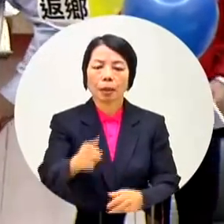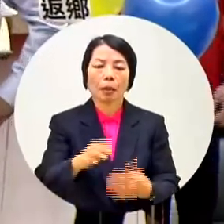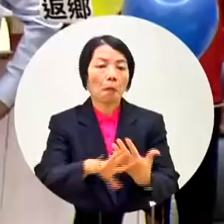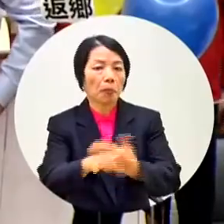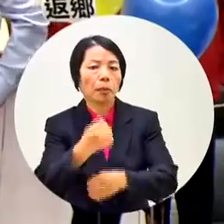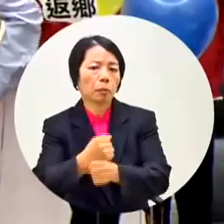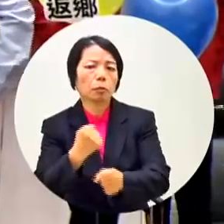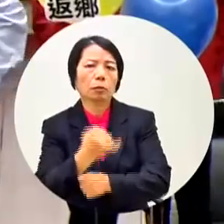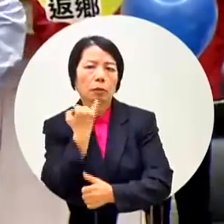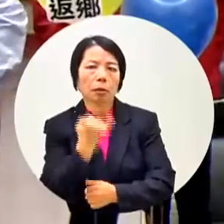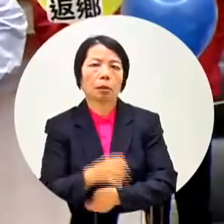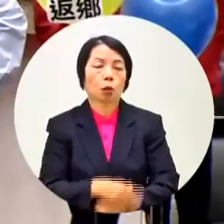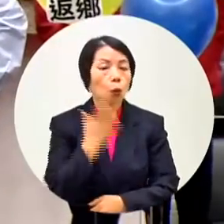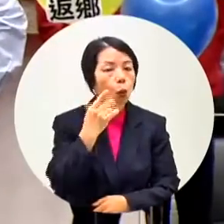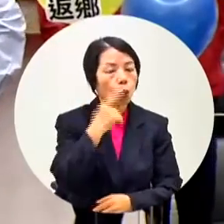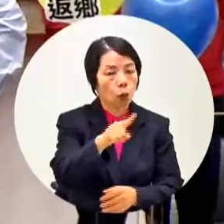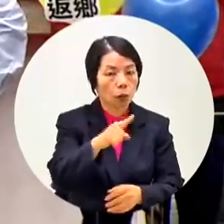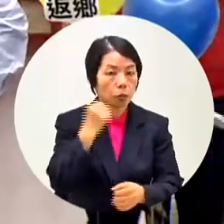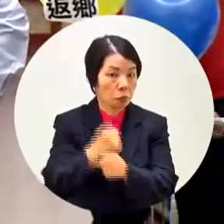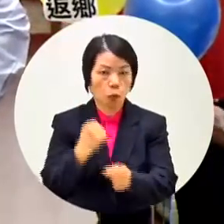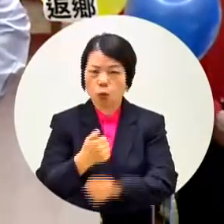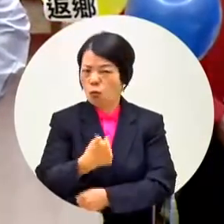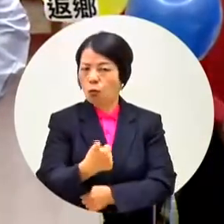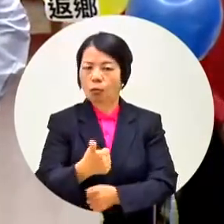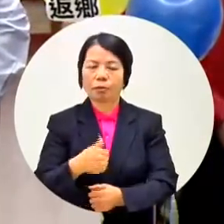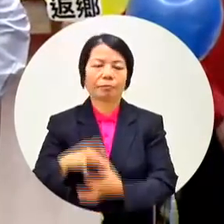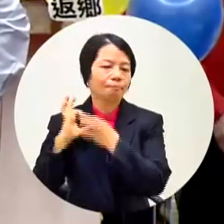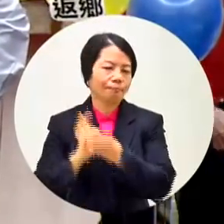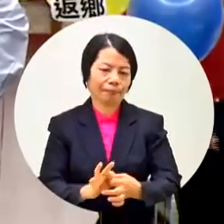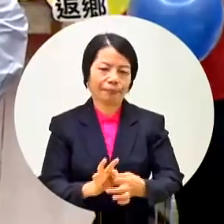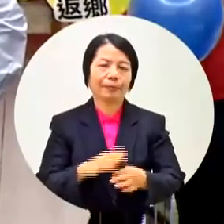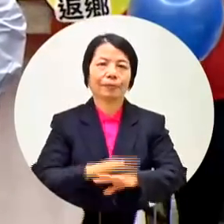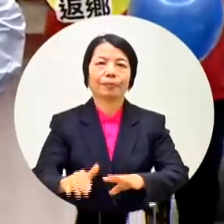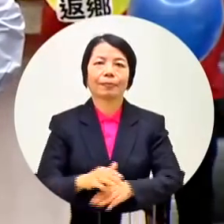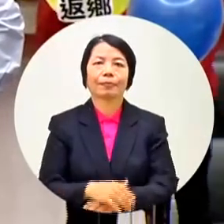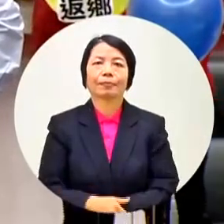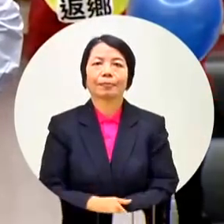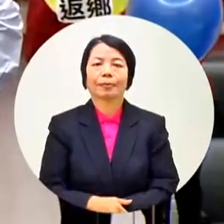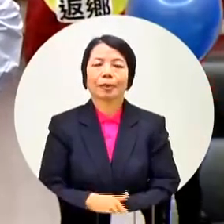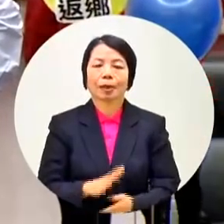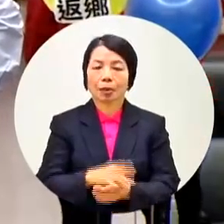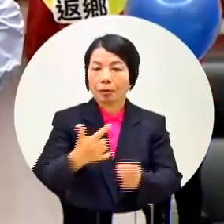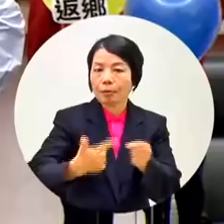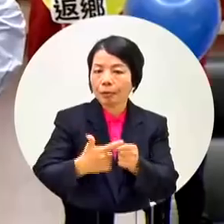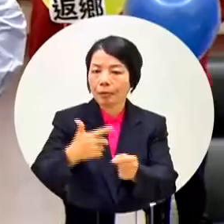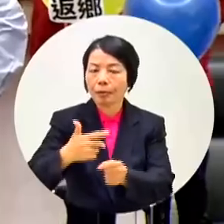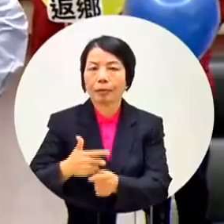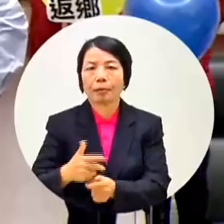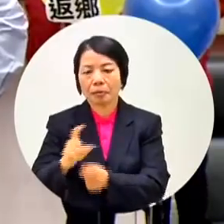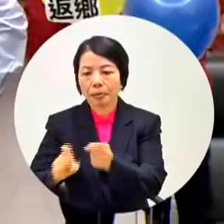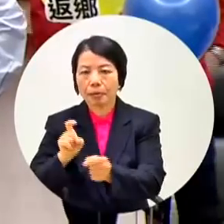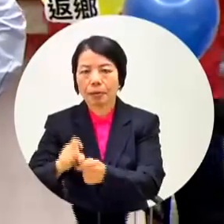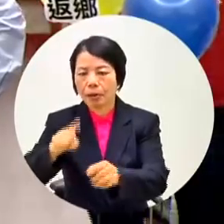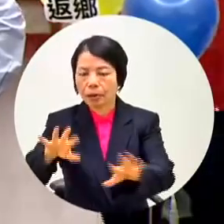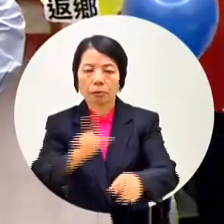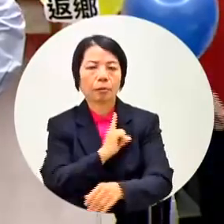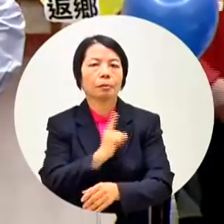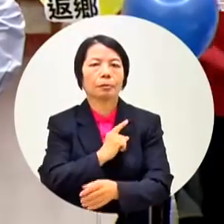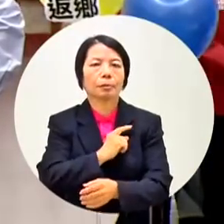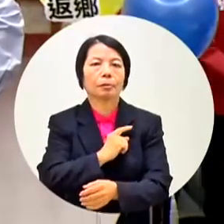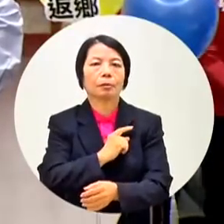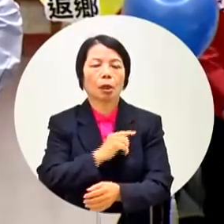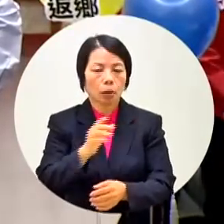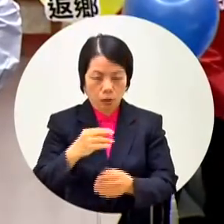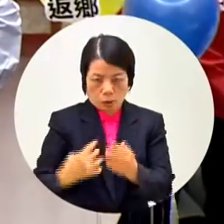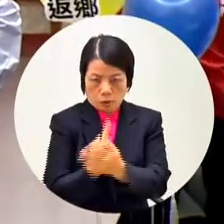啊，若无一定，阮高雄市唔接受，迄后壁6档、10档拢别人的，你拢共开开咧。你这适当你做会到，做袂到你紧讲啦。